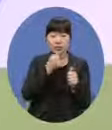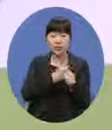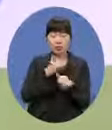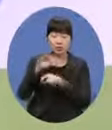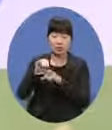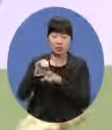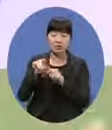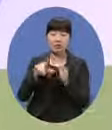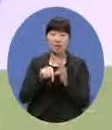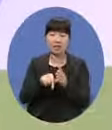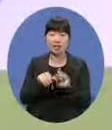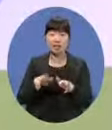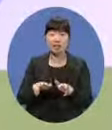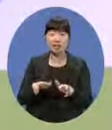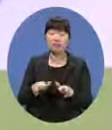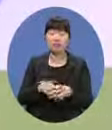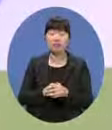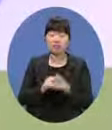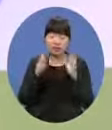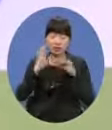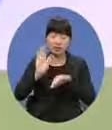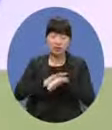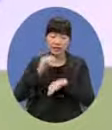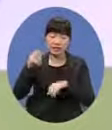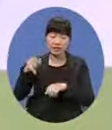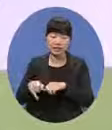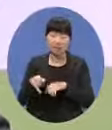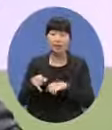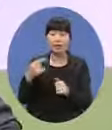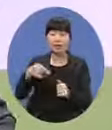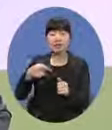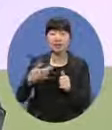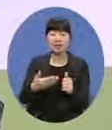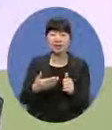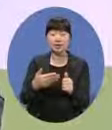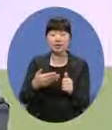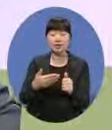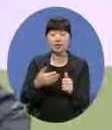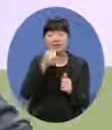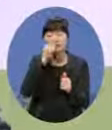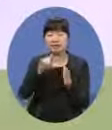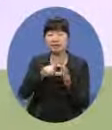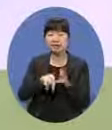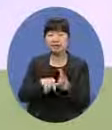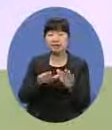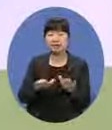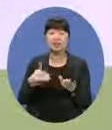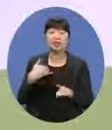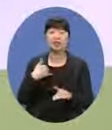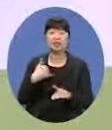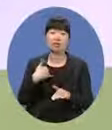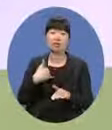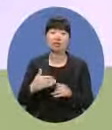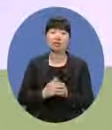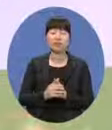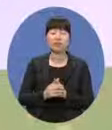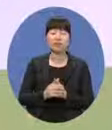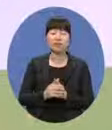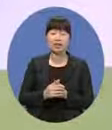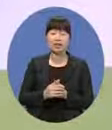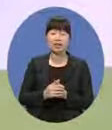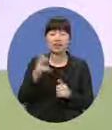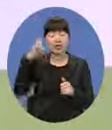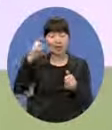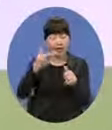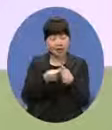방송에서 그때 뭐 좀 공부 잘 못한 아이들 가르치는 그런 방송을 했었을 때 이제 저는 거의 세뇌를